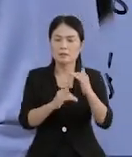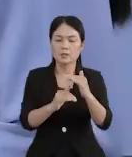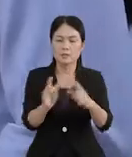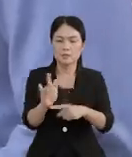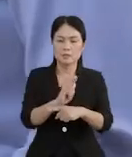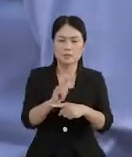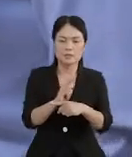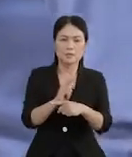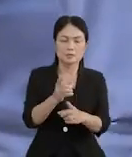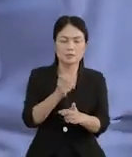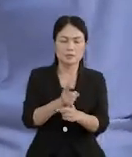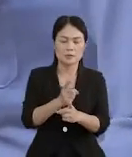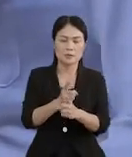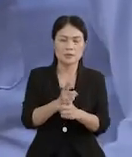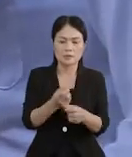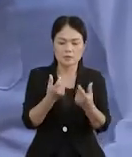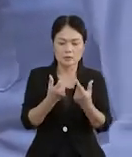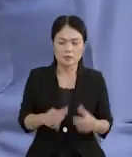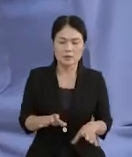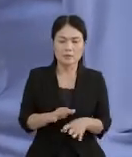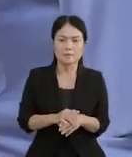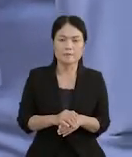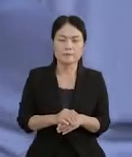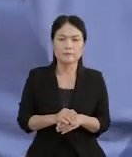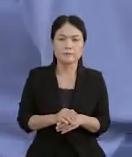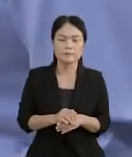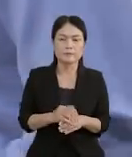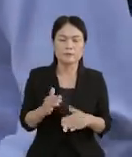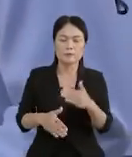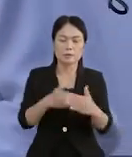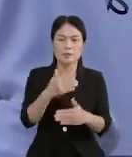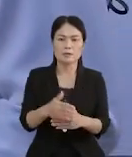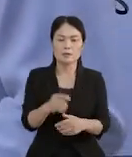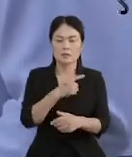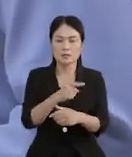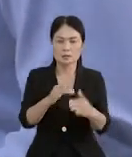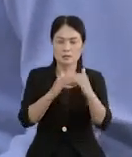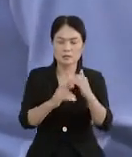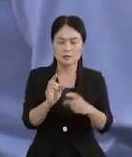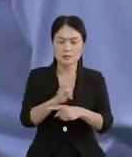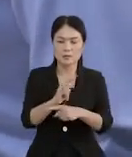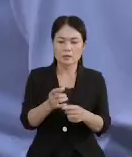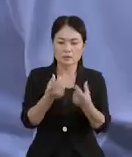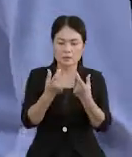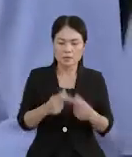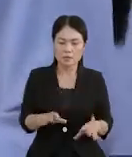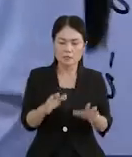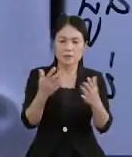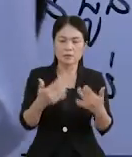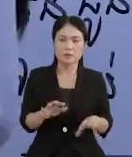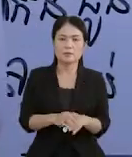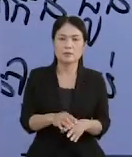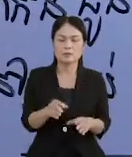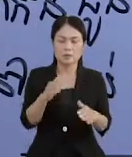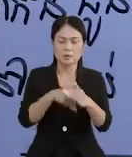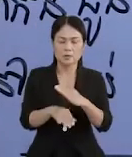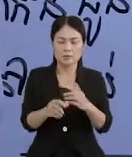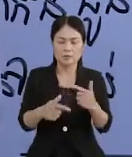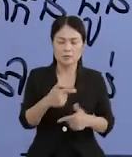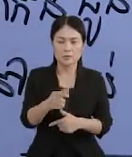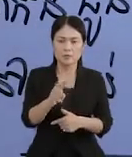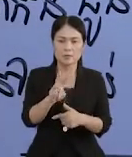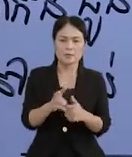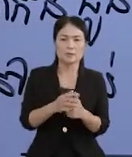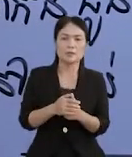bảo man vị thi để trớ đó sài chả và tôi pi dương cầm nọt bảo man vị thi để trớ đó sài hái dương cho đó chúng hiện